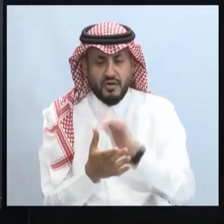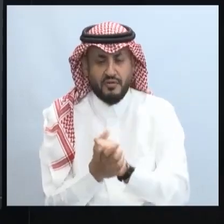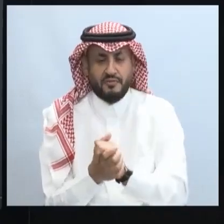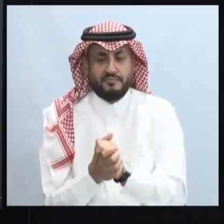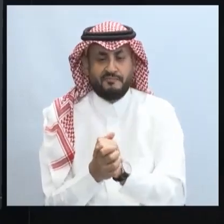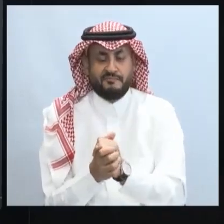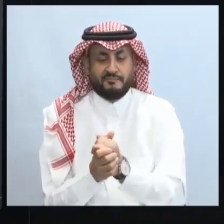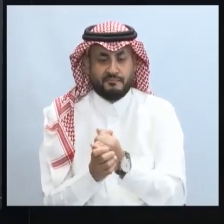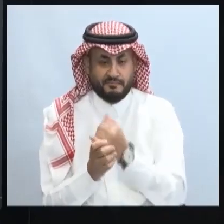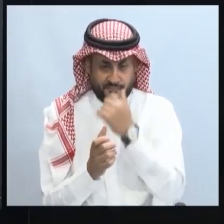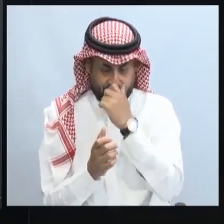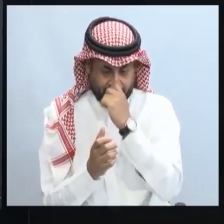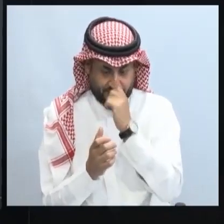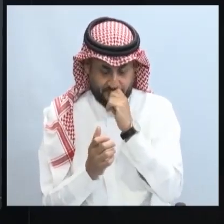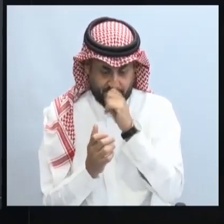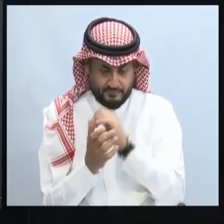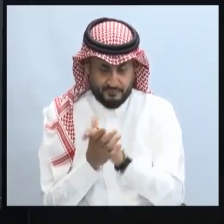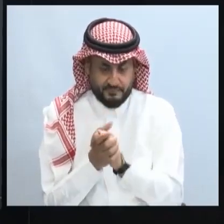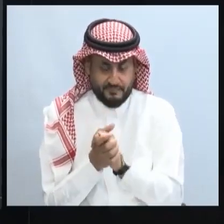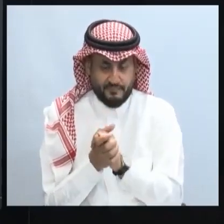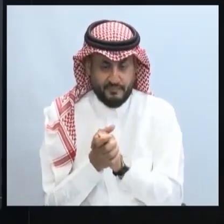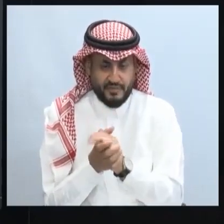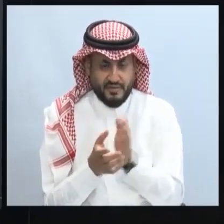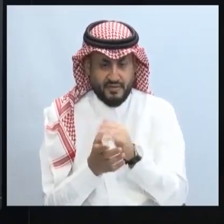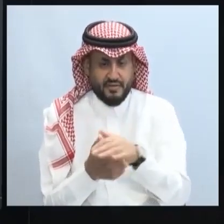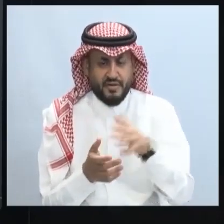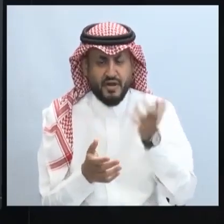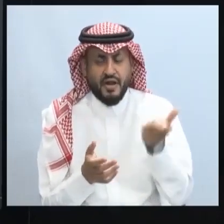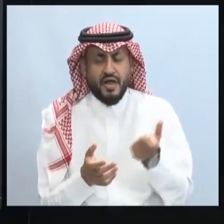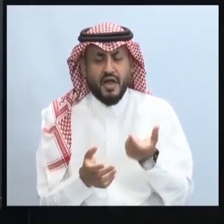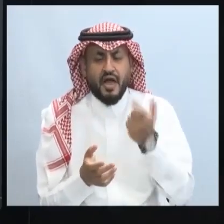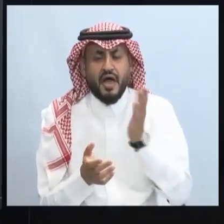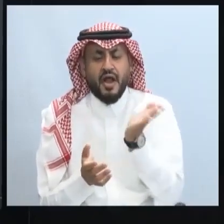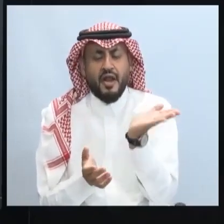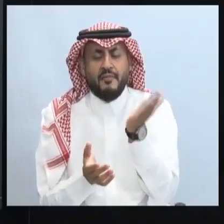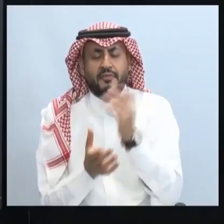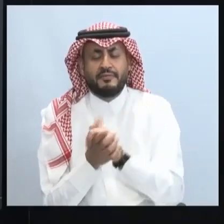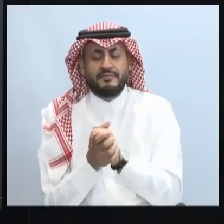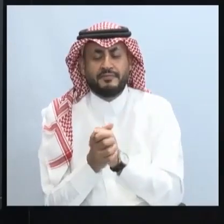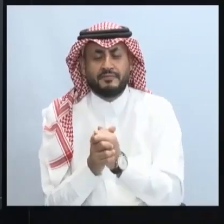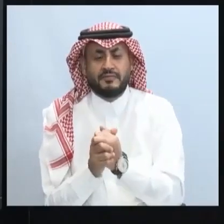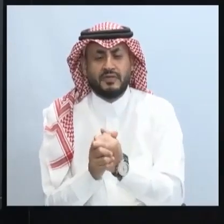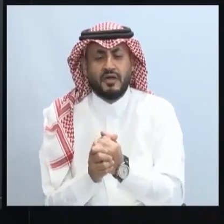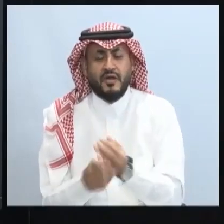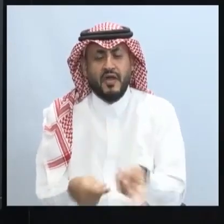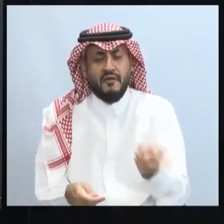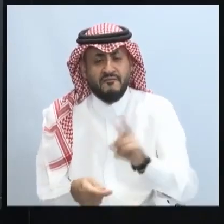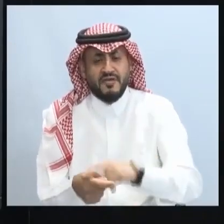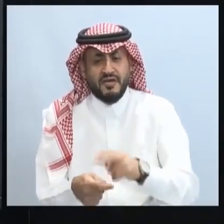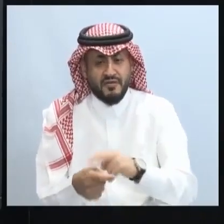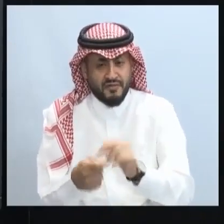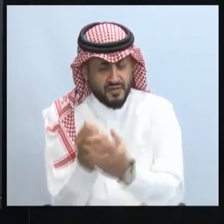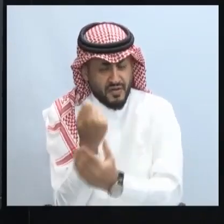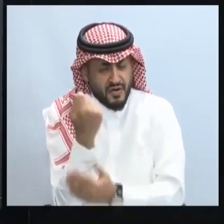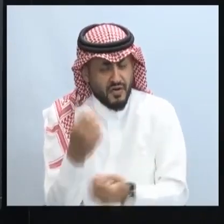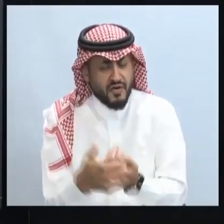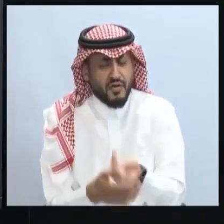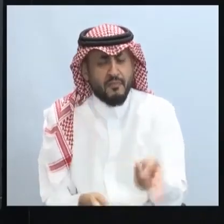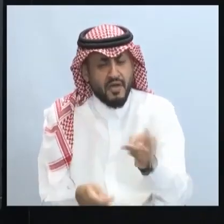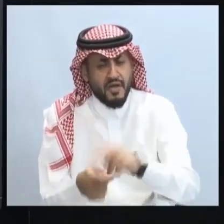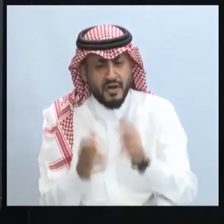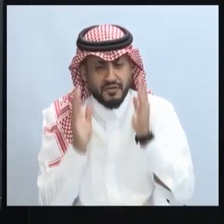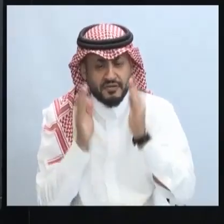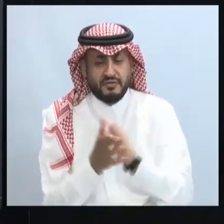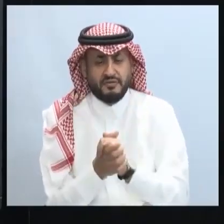استجابه لامر الله جل وعلا والنبي صلى الله عليه وسلم كان يتوضا لكل الصلاه ولكنه في بعض الاحيان